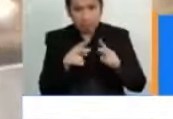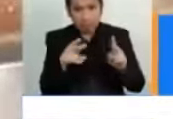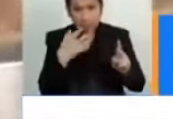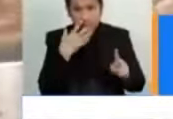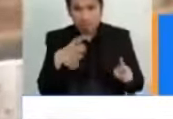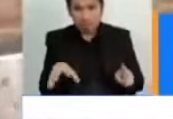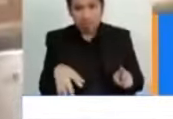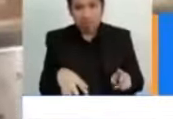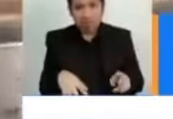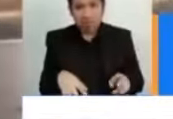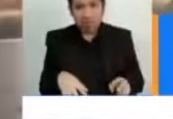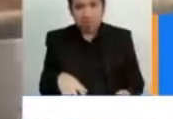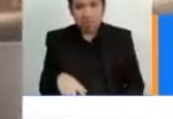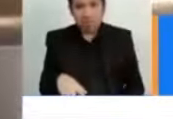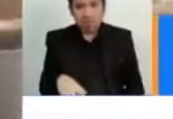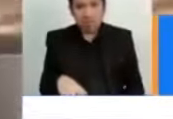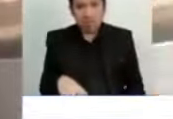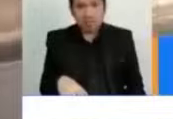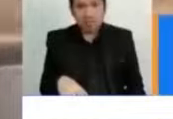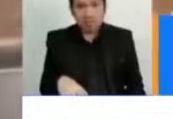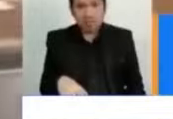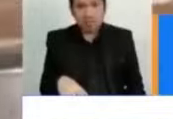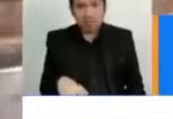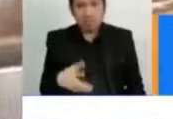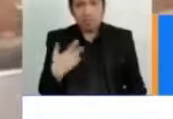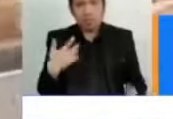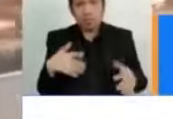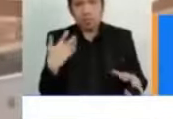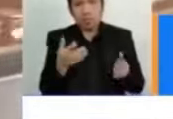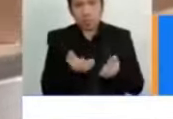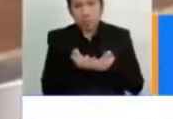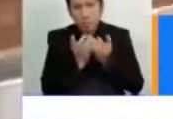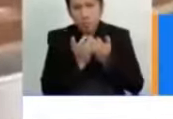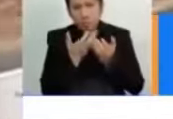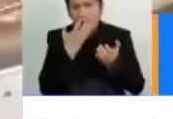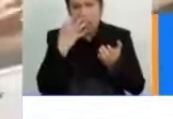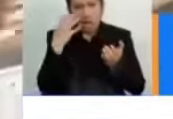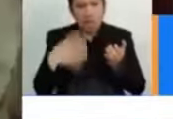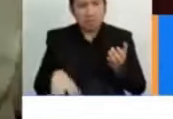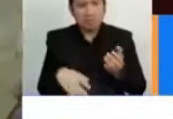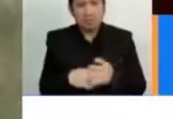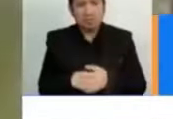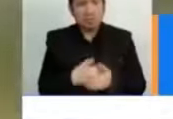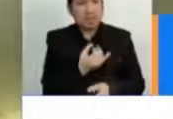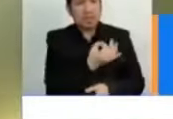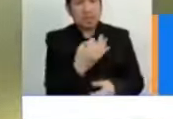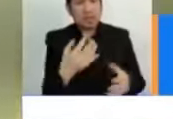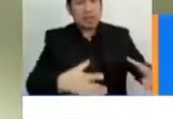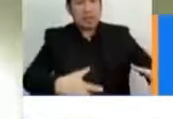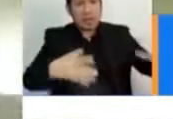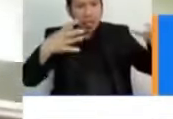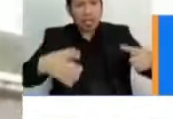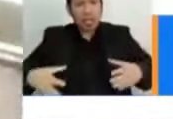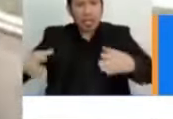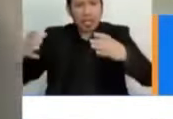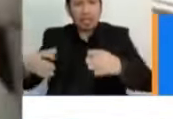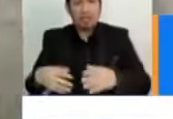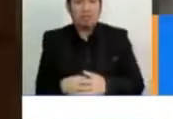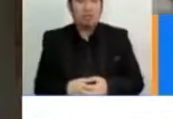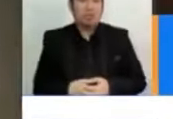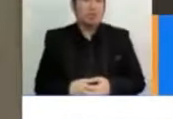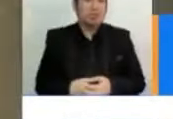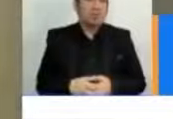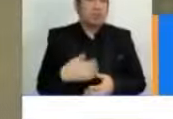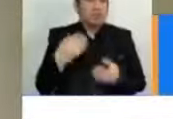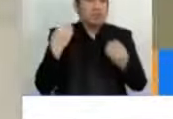kaya. Ayan, ito, mainit yan sabaw. Wow, grabe. Ayan. Nakakailang ganto kayo? Kaldeya, kaldero. Naku, napakarami. Hindi ko na mabilang talaga,